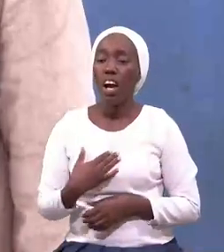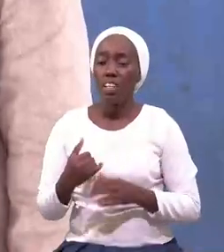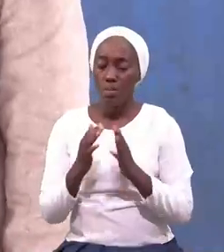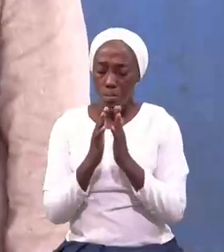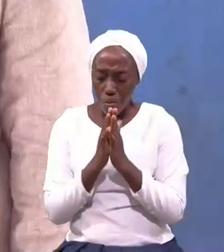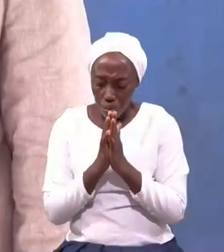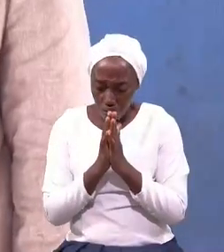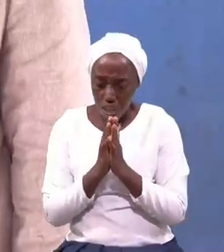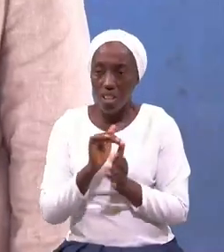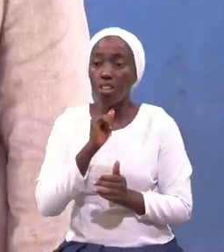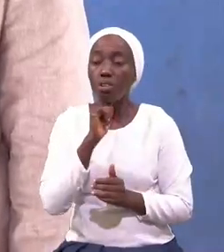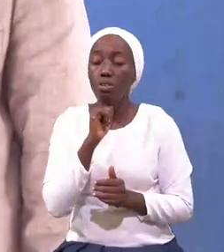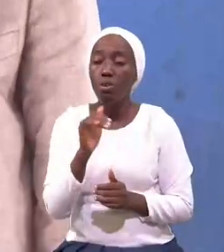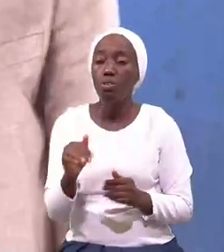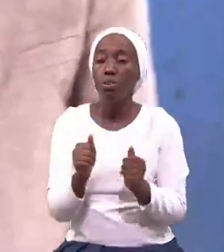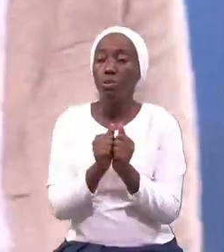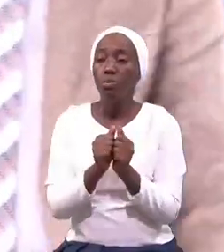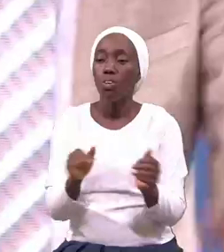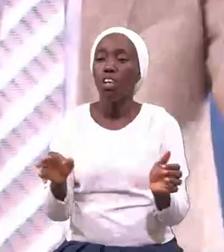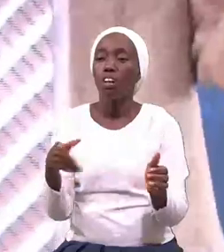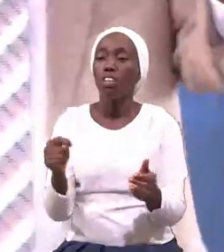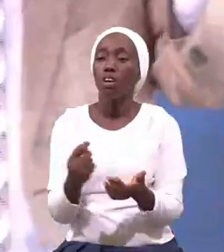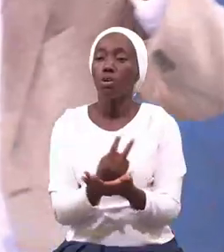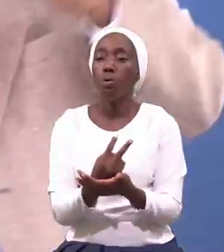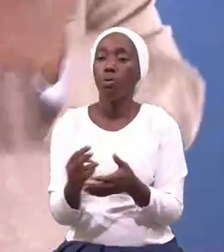Et n'intercédez pas sans le Saint-Esprit.